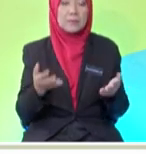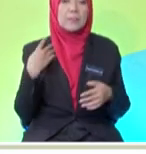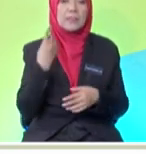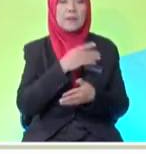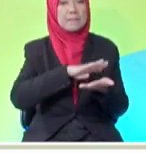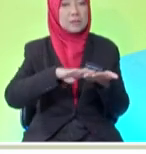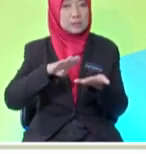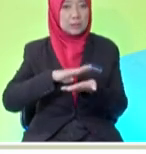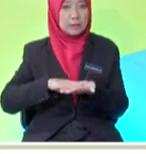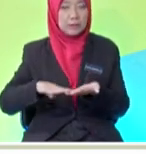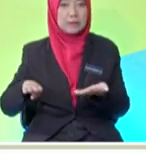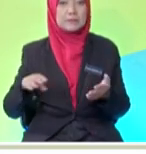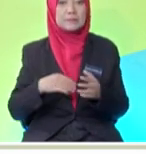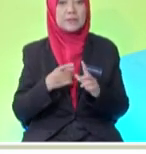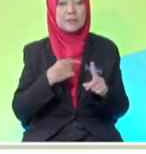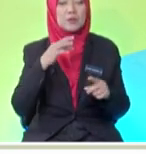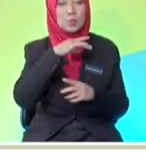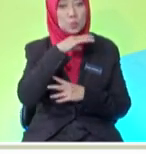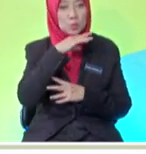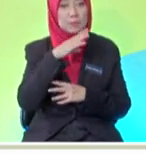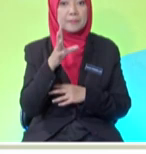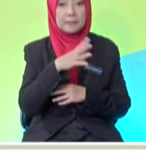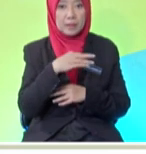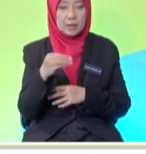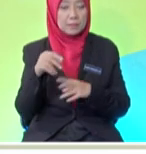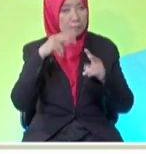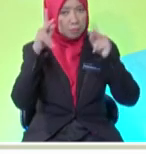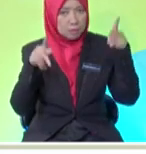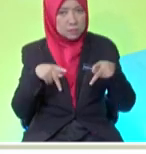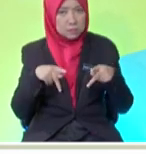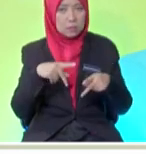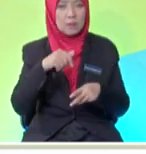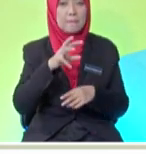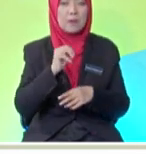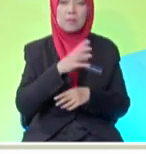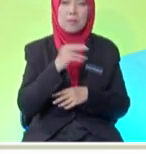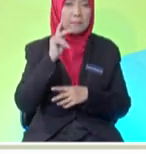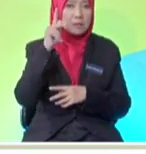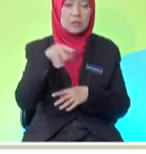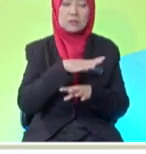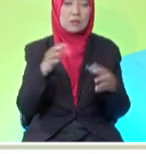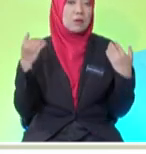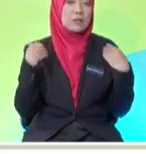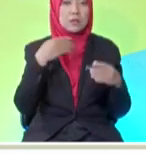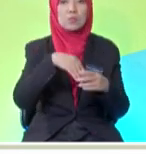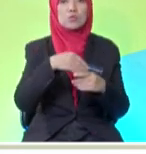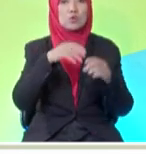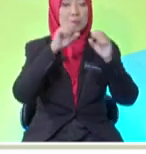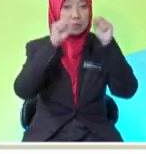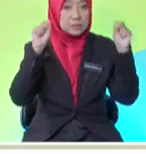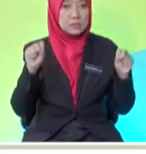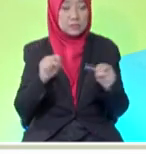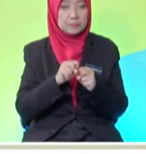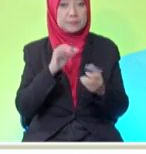bersihkan penekan hidrolik daripada kotoran dan juga kita hidrolik dan pastikan tiada kebocoran pada sistem hidrolik